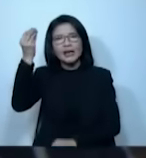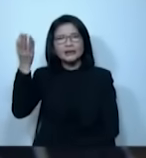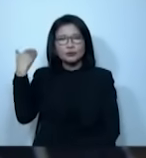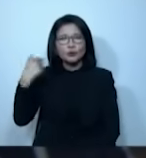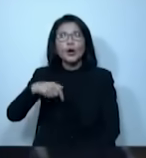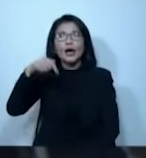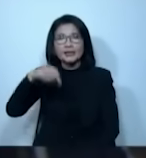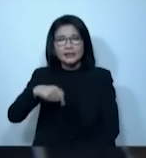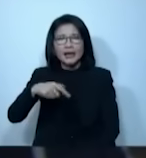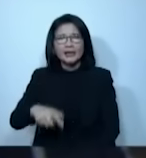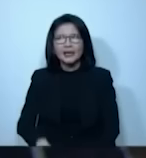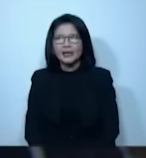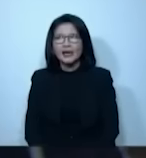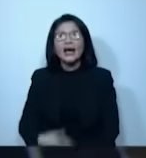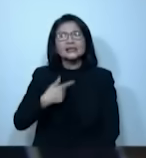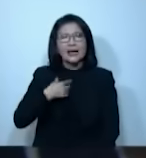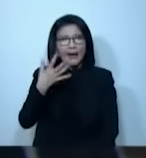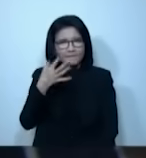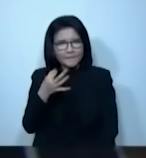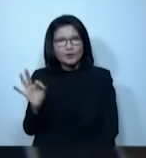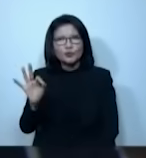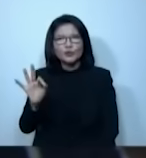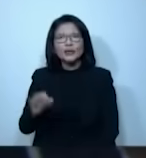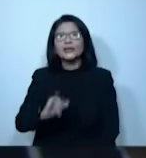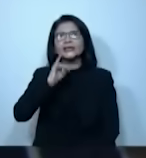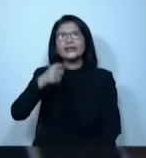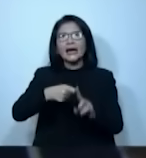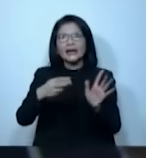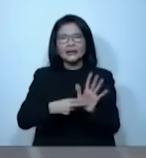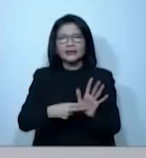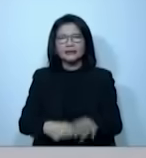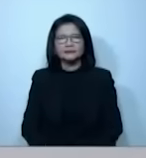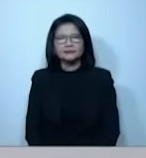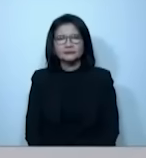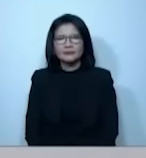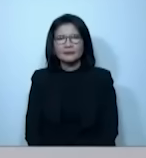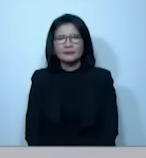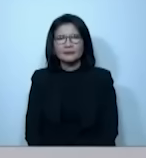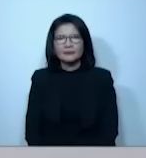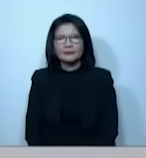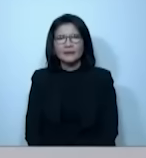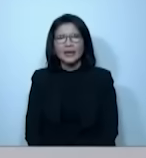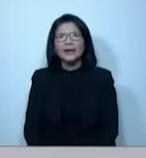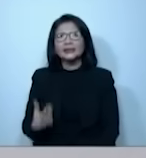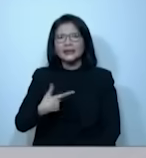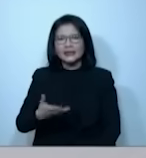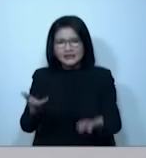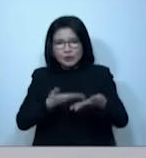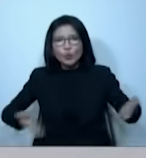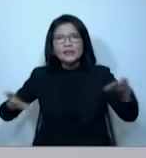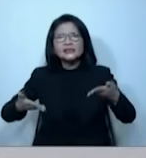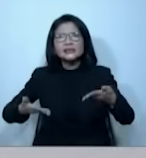isu publik saya barusan dari IKN Mas Anis dengan berbagai kondisi yang ada di